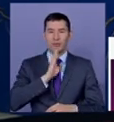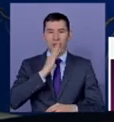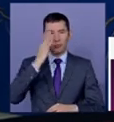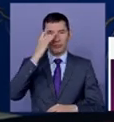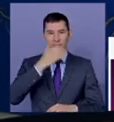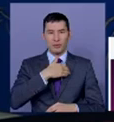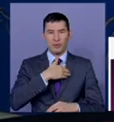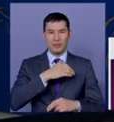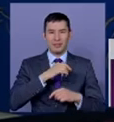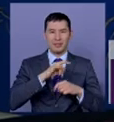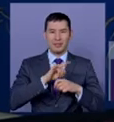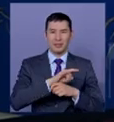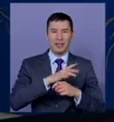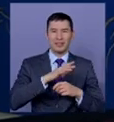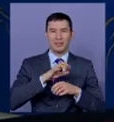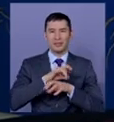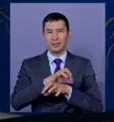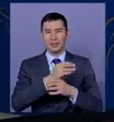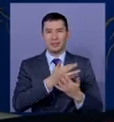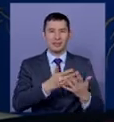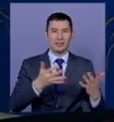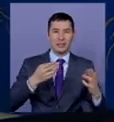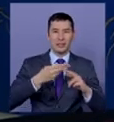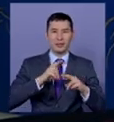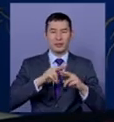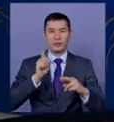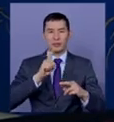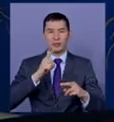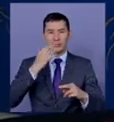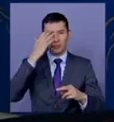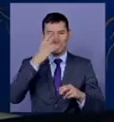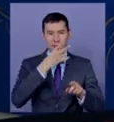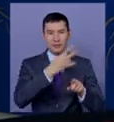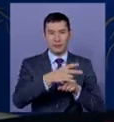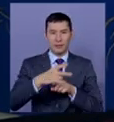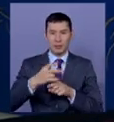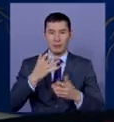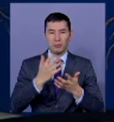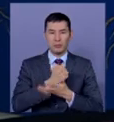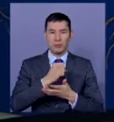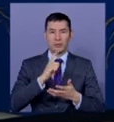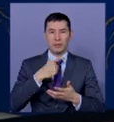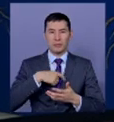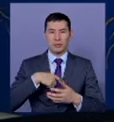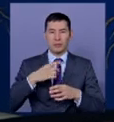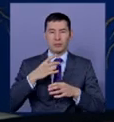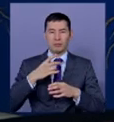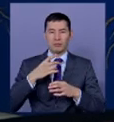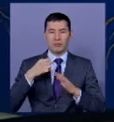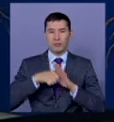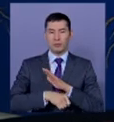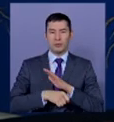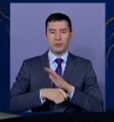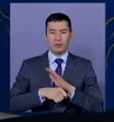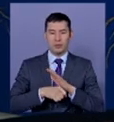ұнтақ та табылды. Сараптама нәтижесі бойынша ол үйде қолданылған палач түрі Қазақстан шекарасында тіркелмеген және қолдануға рұқсат етілмегендігін